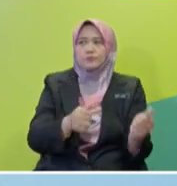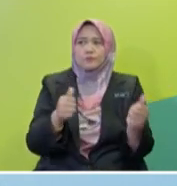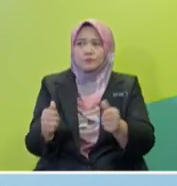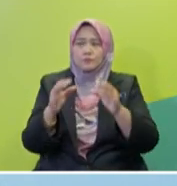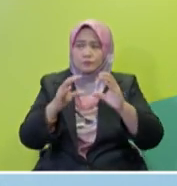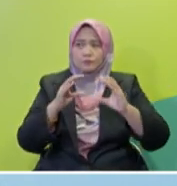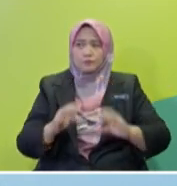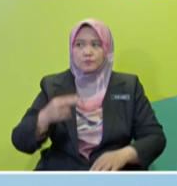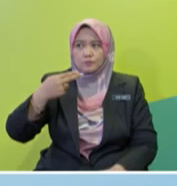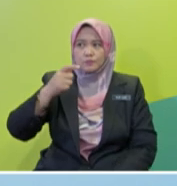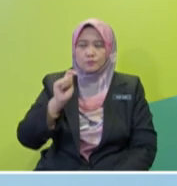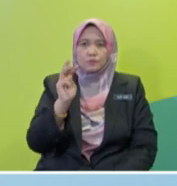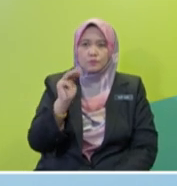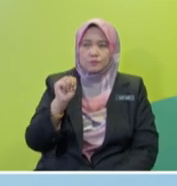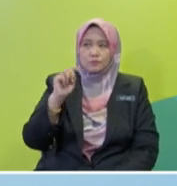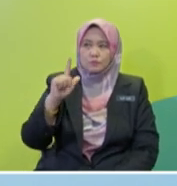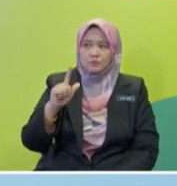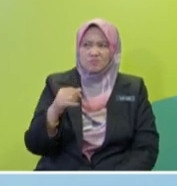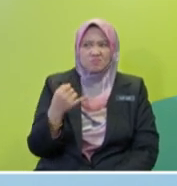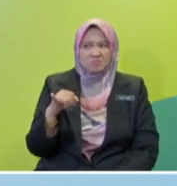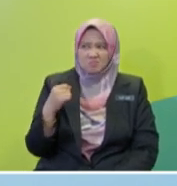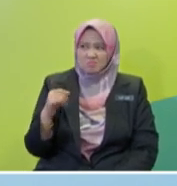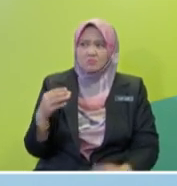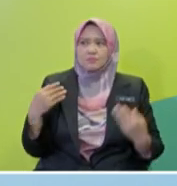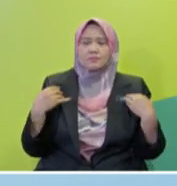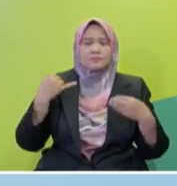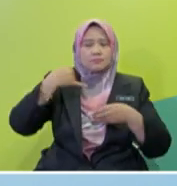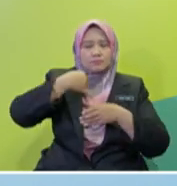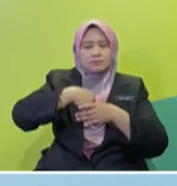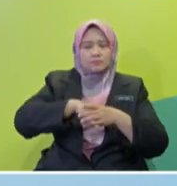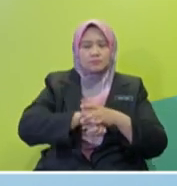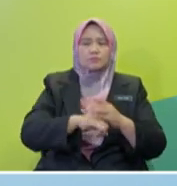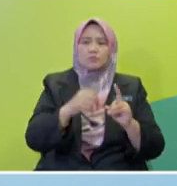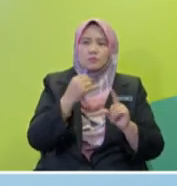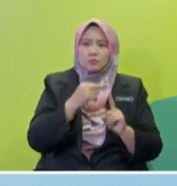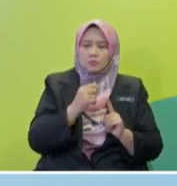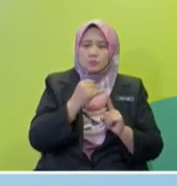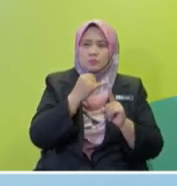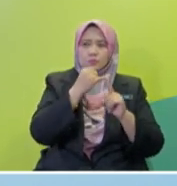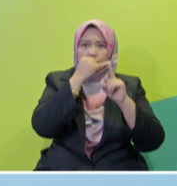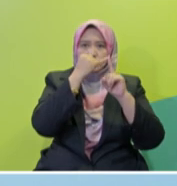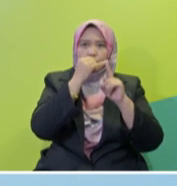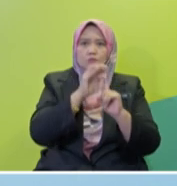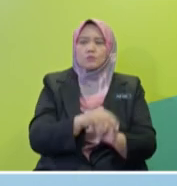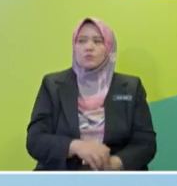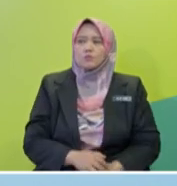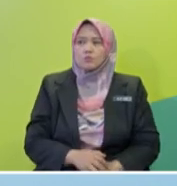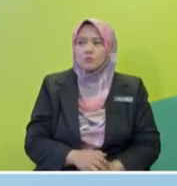tidaklah memerlukan perisai yang khusus seperti yang kita lihat Oke kita hanya perlu menggunakan